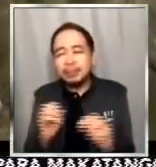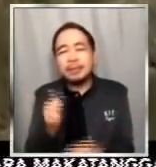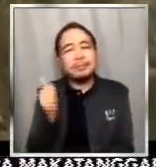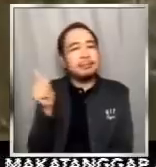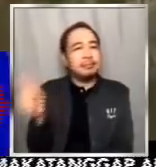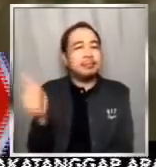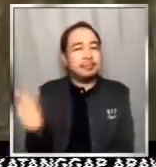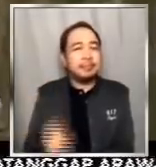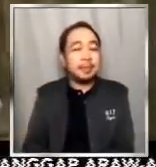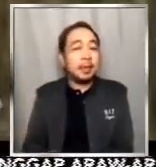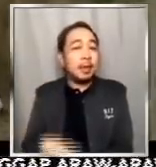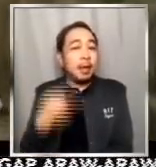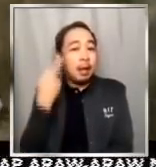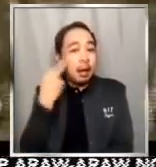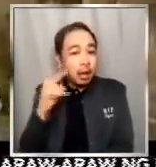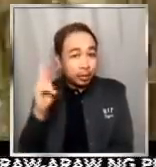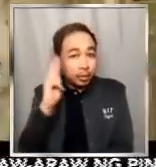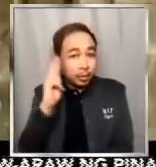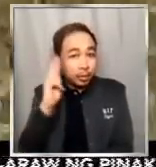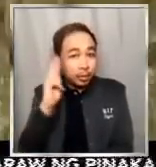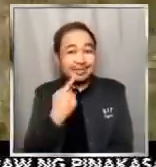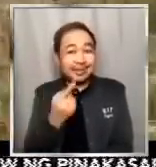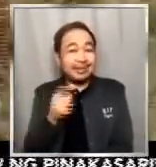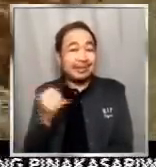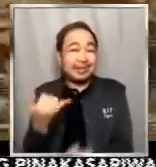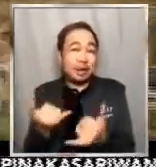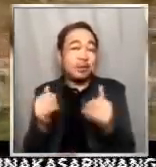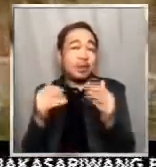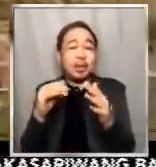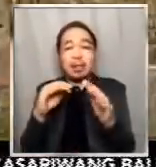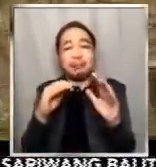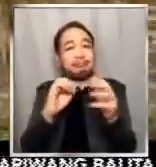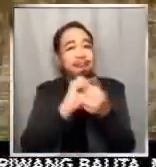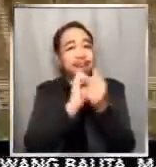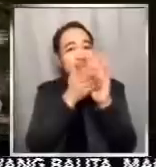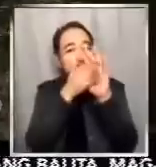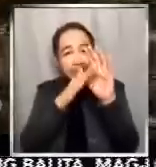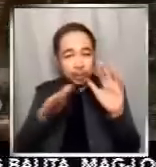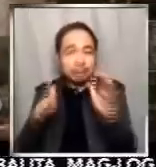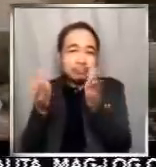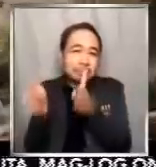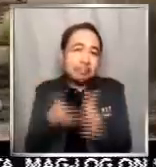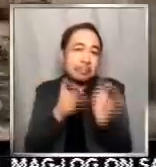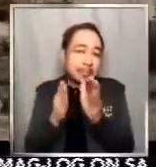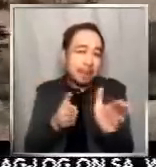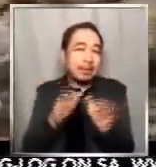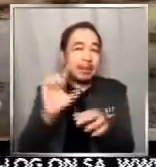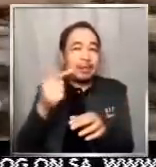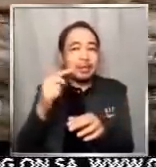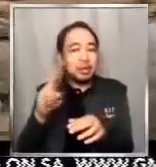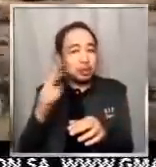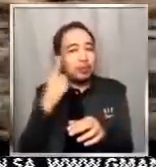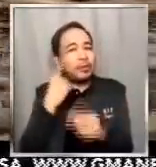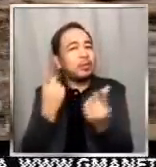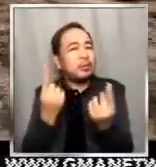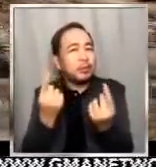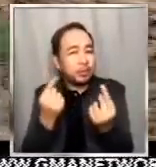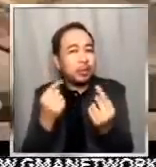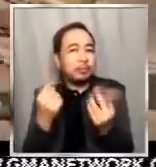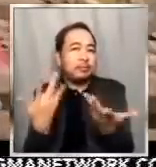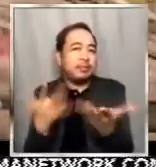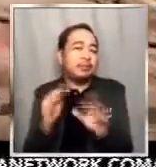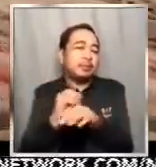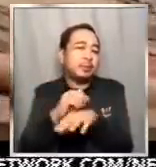Roque, inaasikaso na ng pamahalaan ang Katanduanes. Nagpadala na rin daw ng mga tubig at pagkain sa probinsya. Magpapadala na rin daw ang